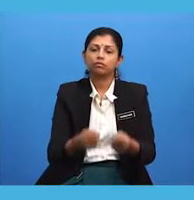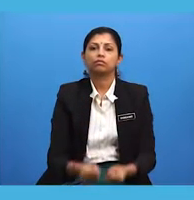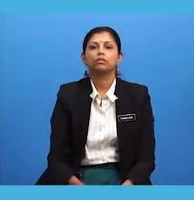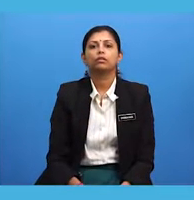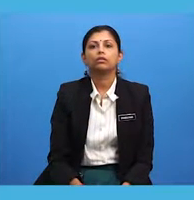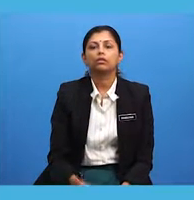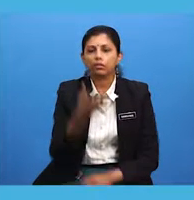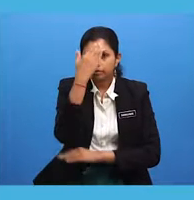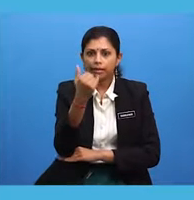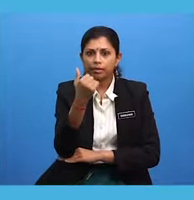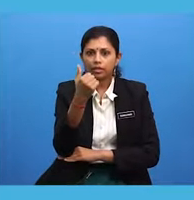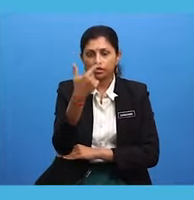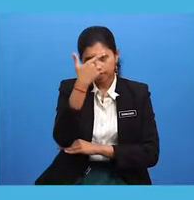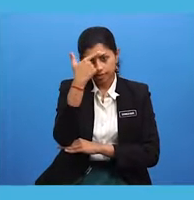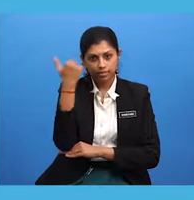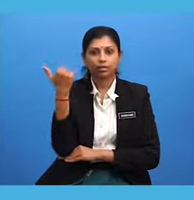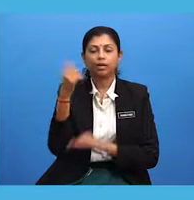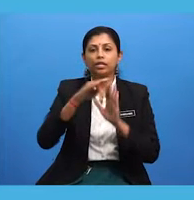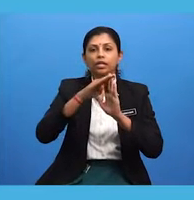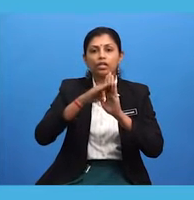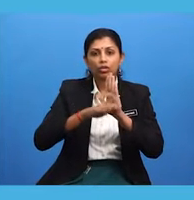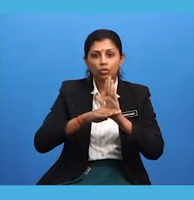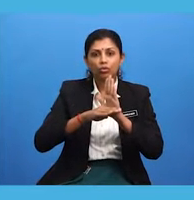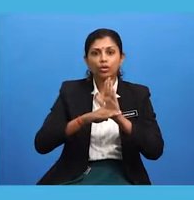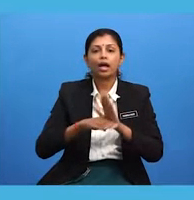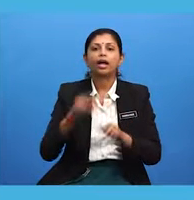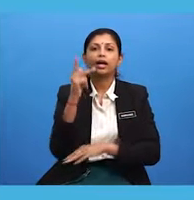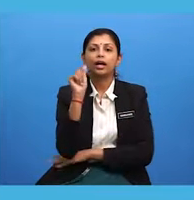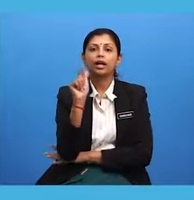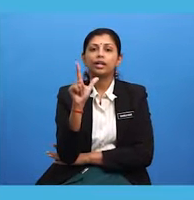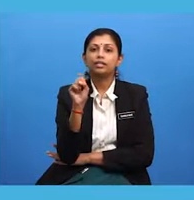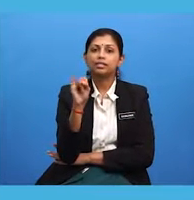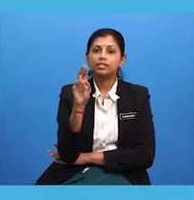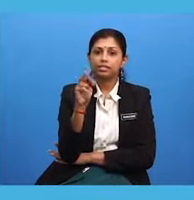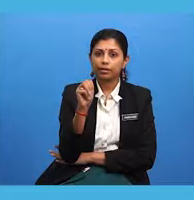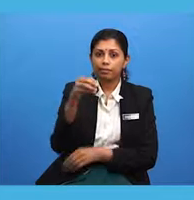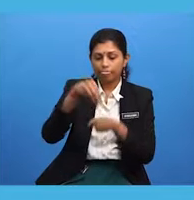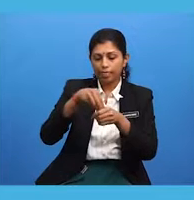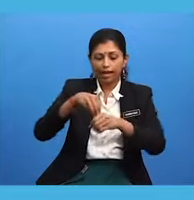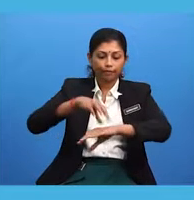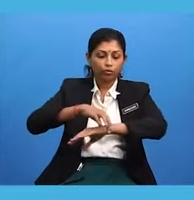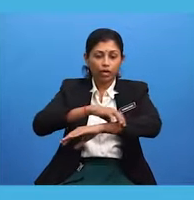Osteoporosis disebabkan oleh kekurangan unsur kalsium di dalam tulang.